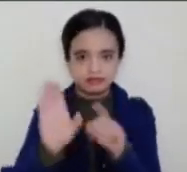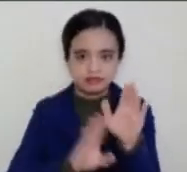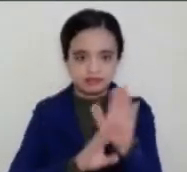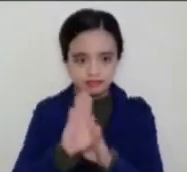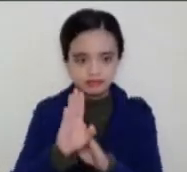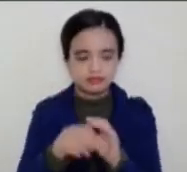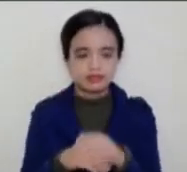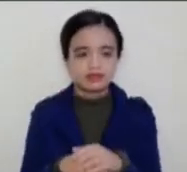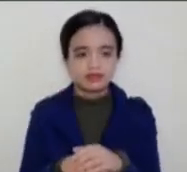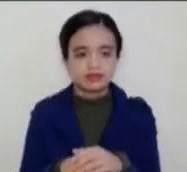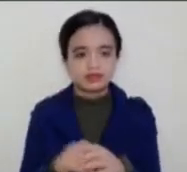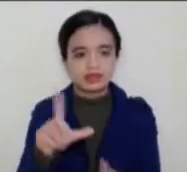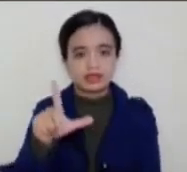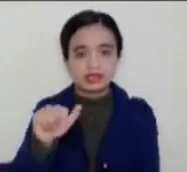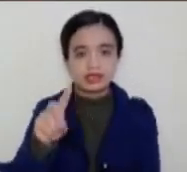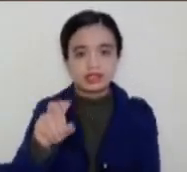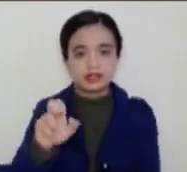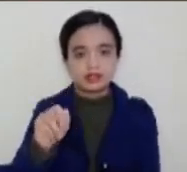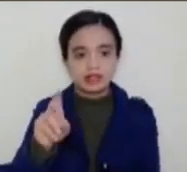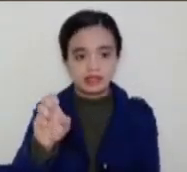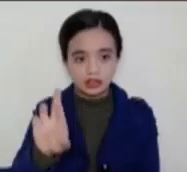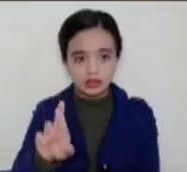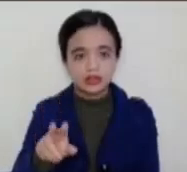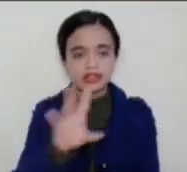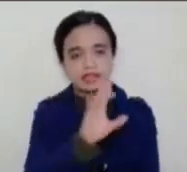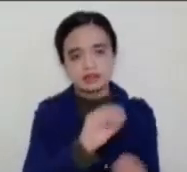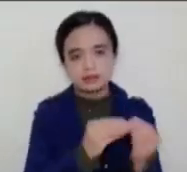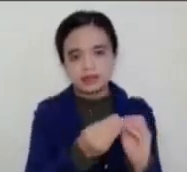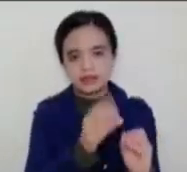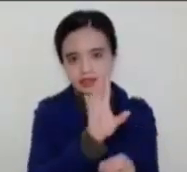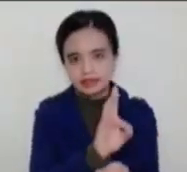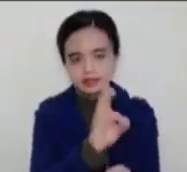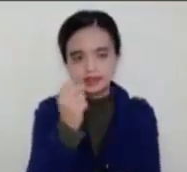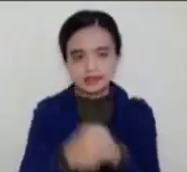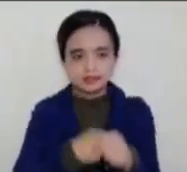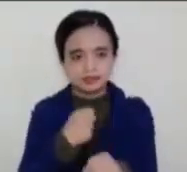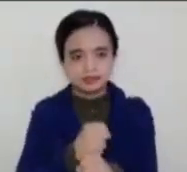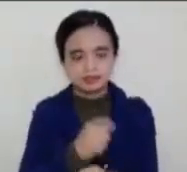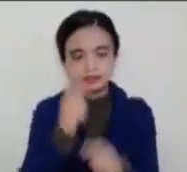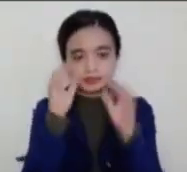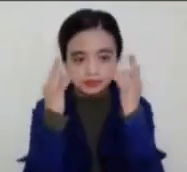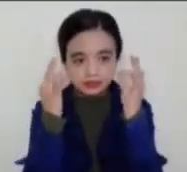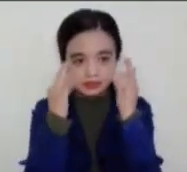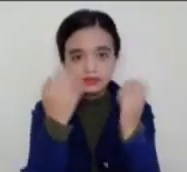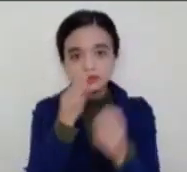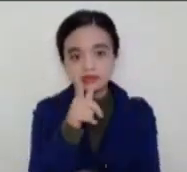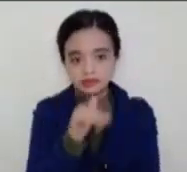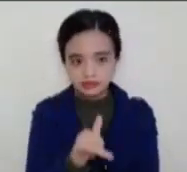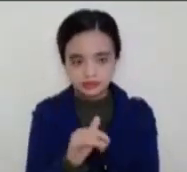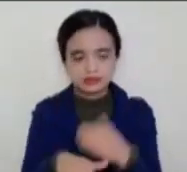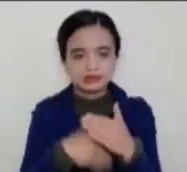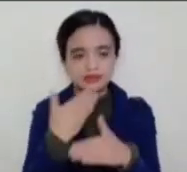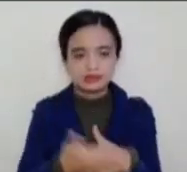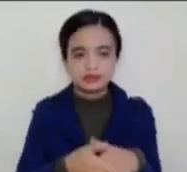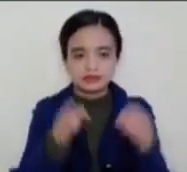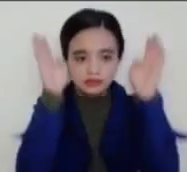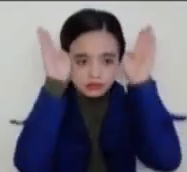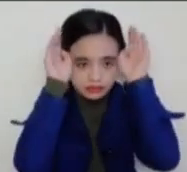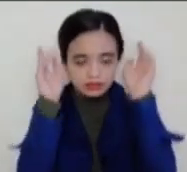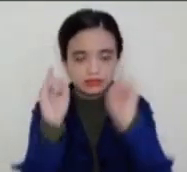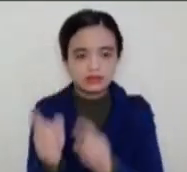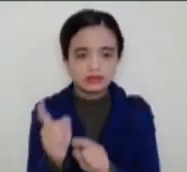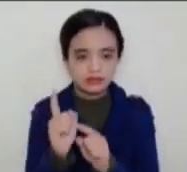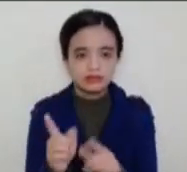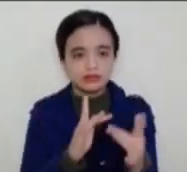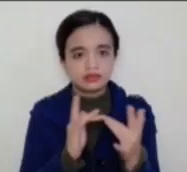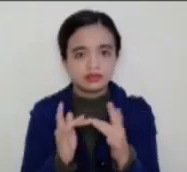Lavender and 7 ang swerte kay Year of the Tiger. Sa mga Year of the Rabbit naman tayo mag-attend ng mga networking event consciously at